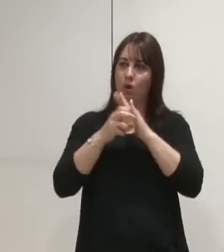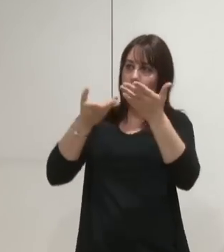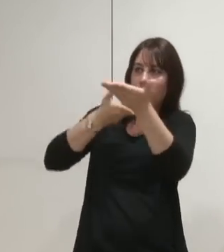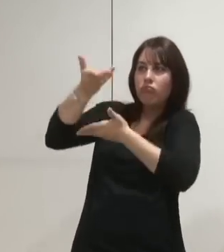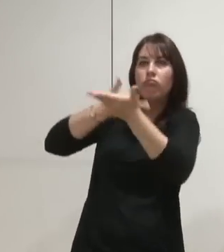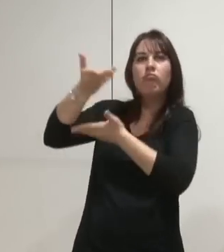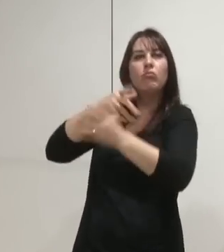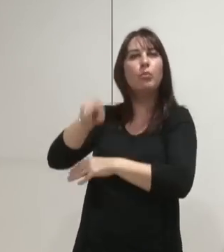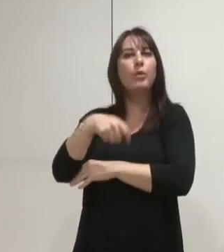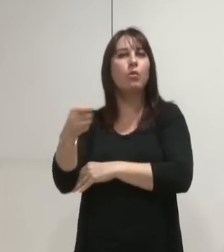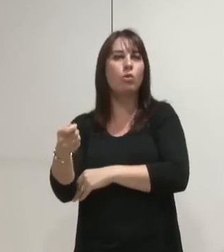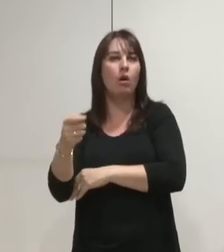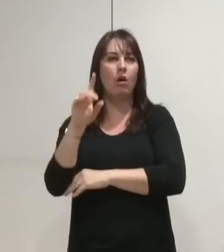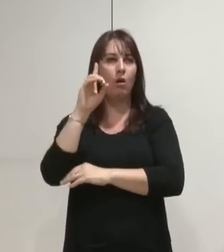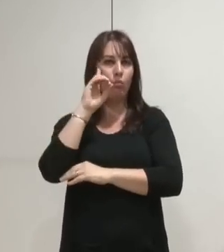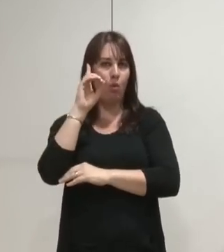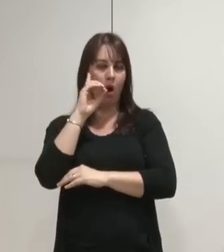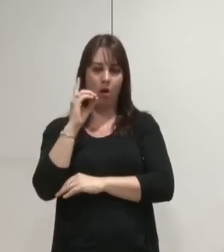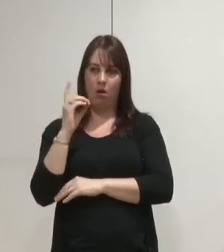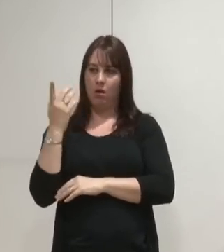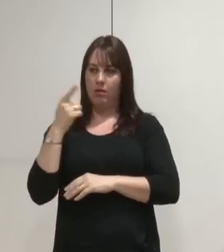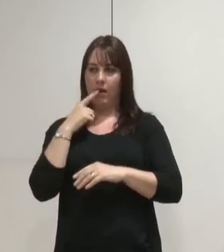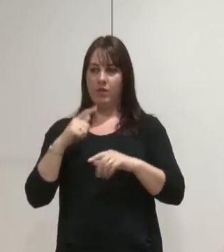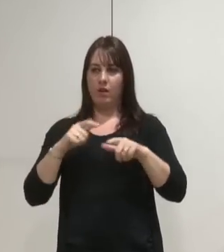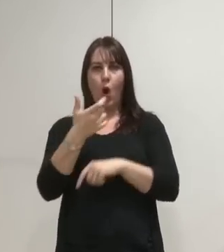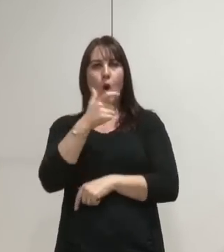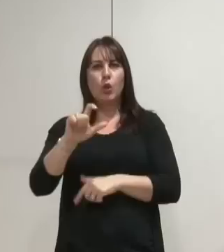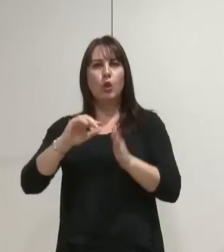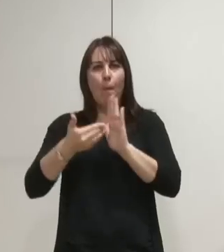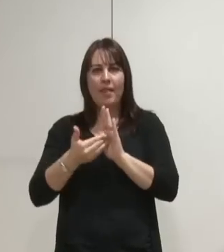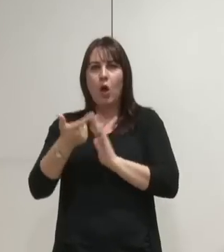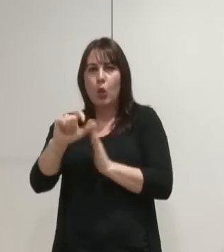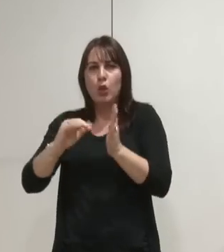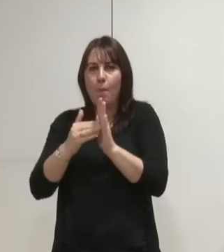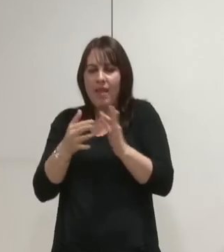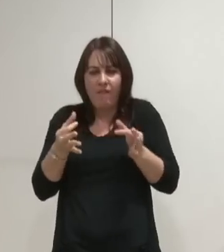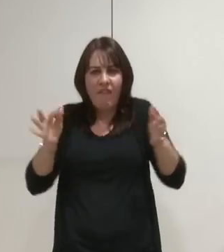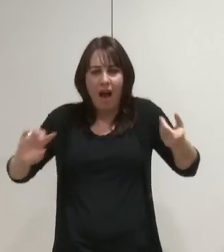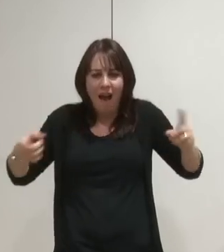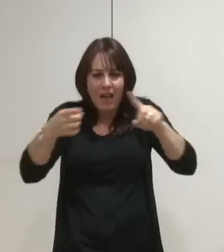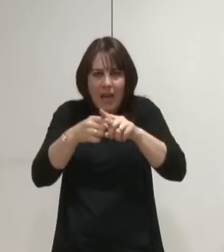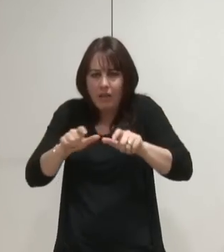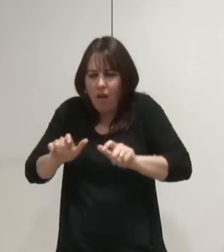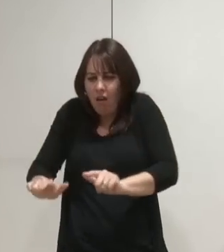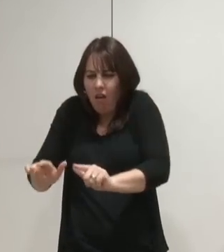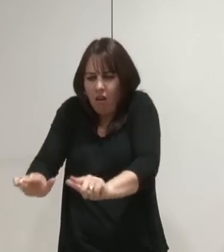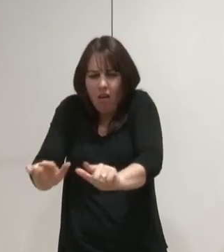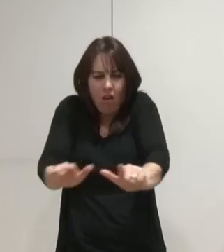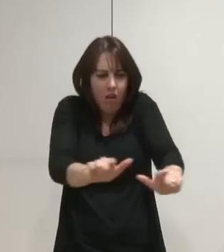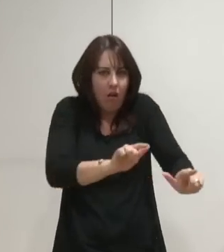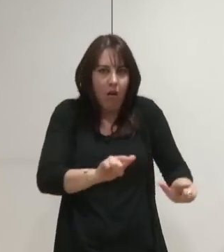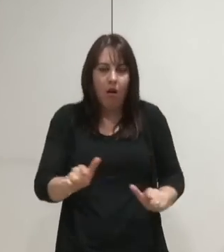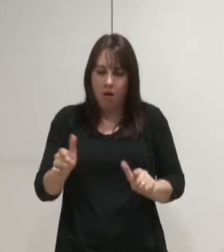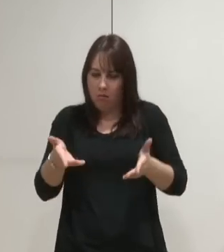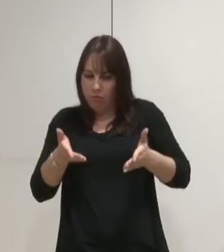hein puisque c'était des on est parti de carré de 200 m par 200 m donc extrêmement fin qui ont permis par exemple